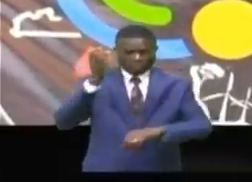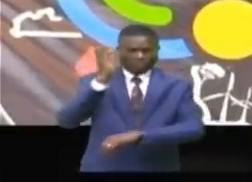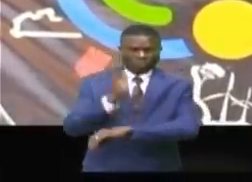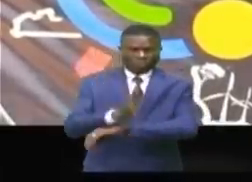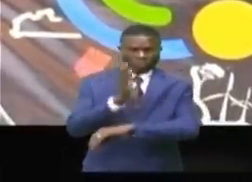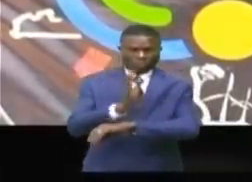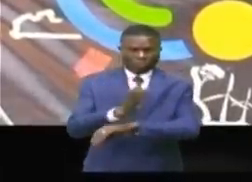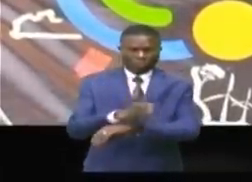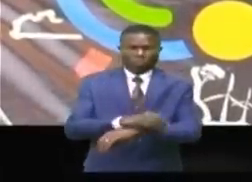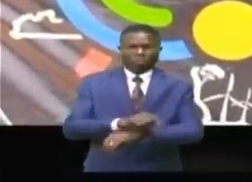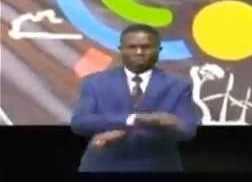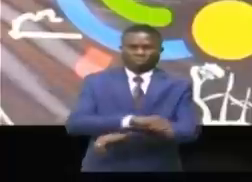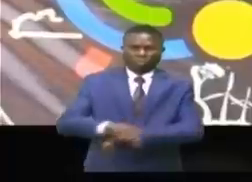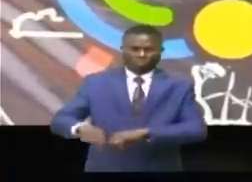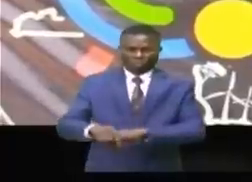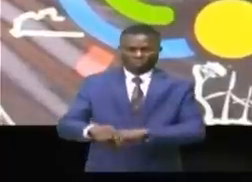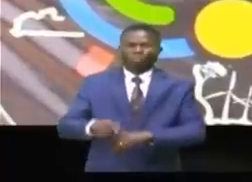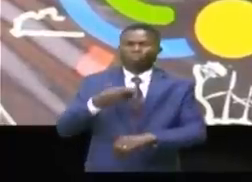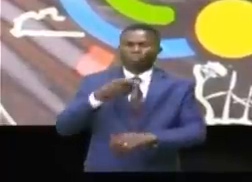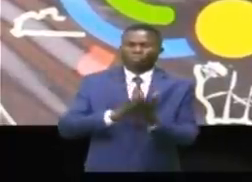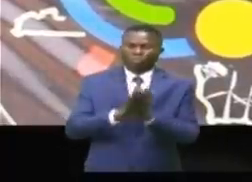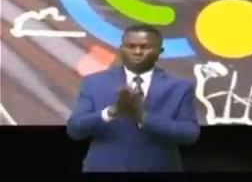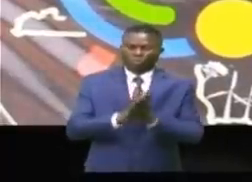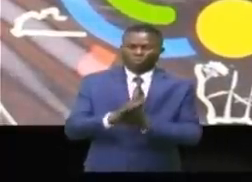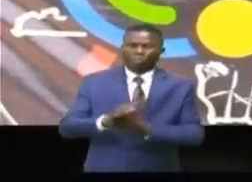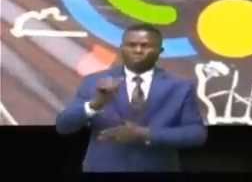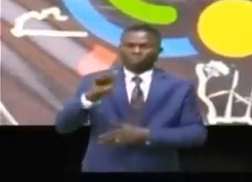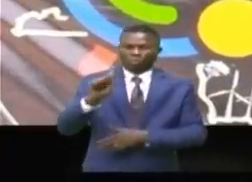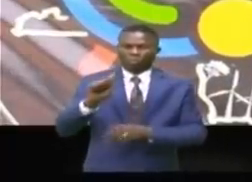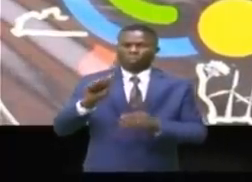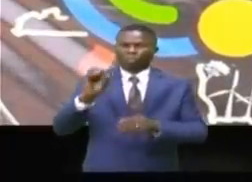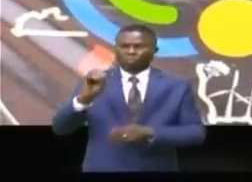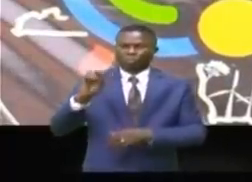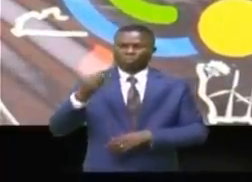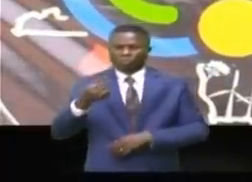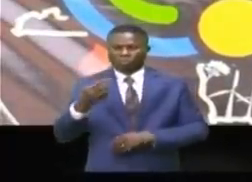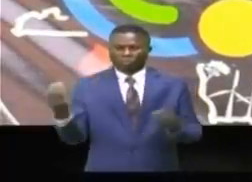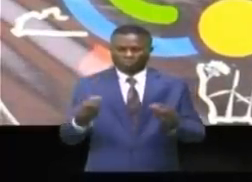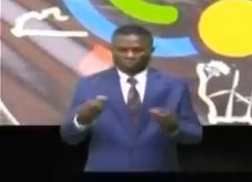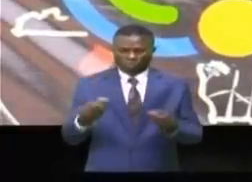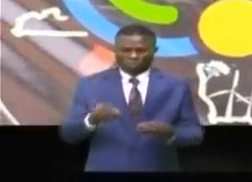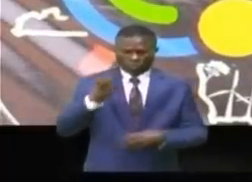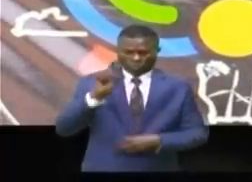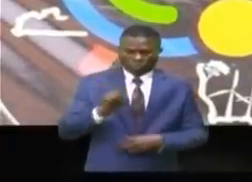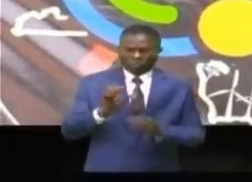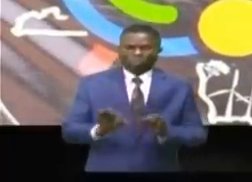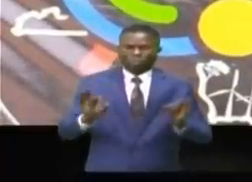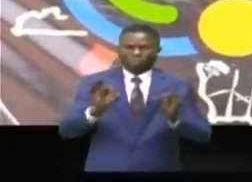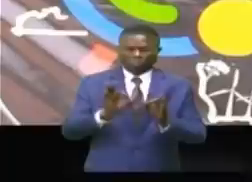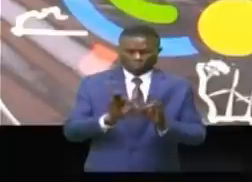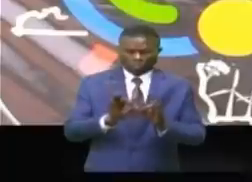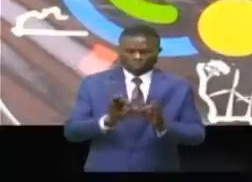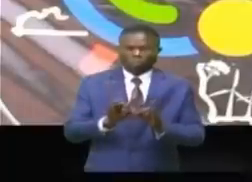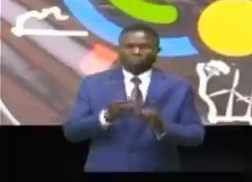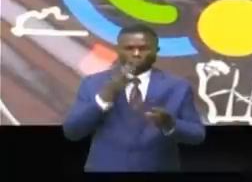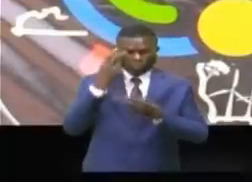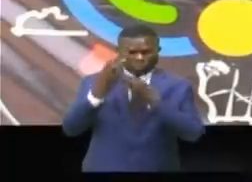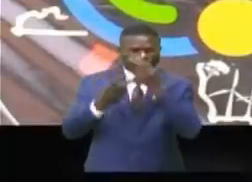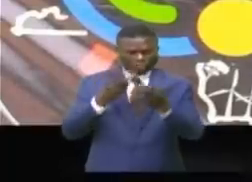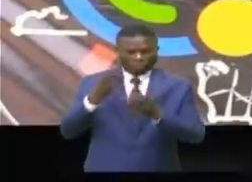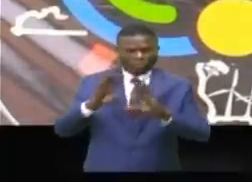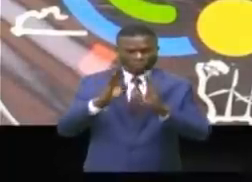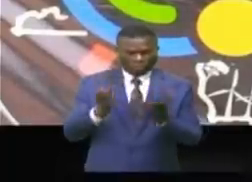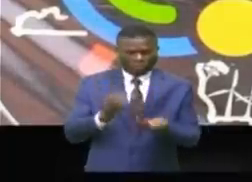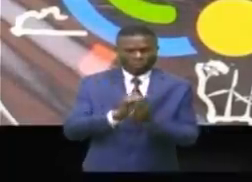d'administration. À ce titre, ça intéresse aussi l'agence. C'est la raison pour laquelle nous avons jugé opportun de faire un tour d'horizon dans